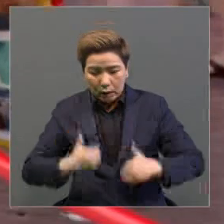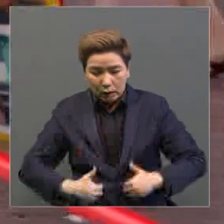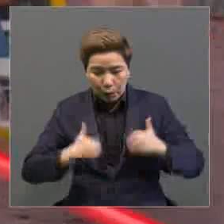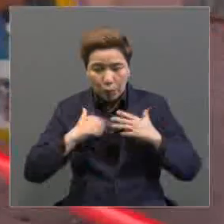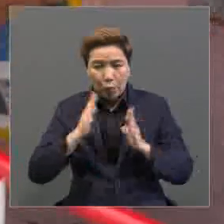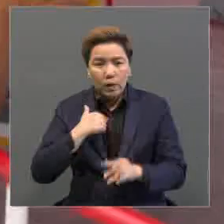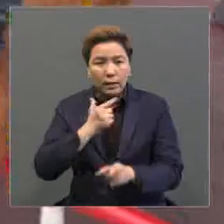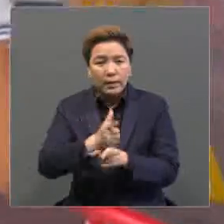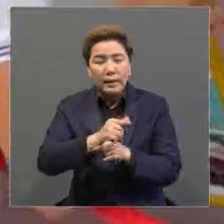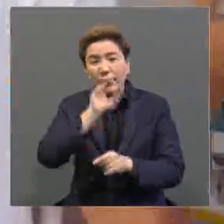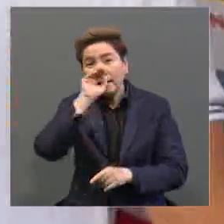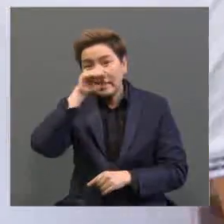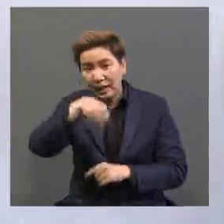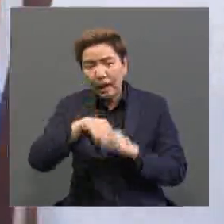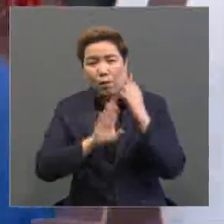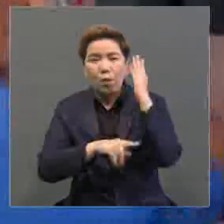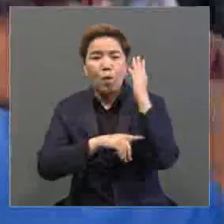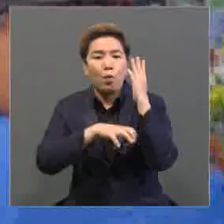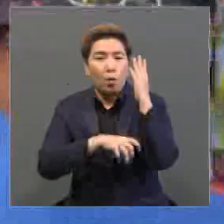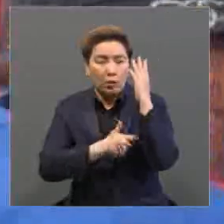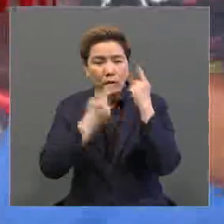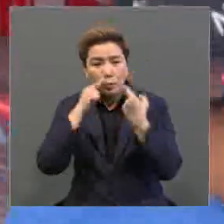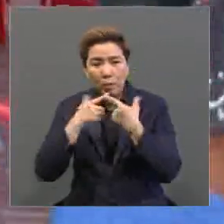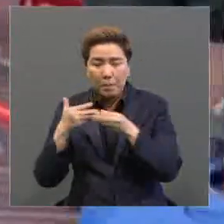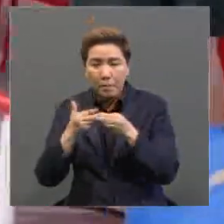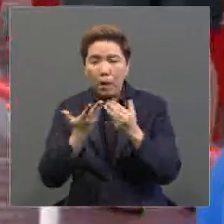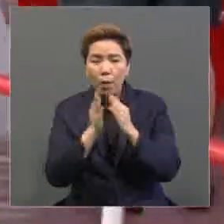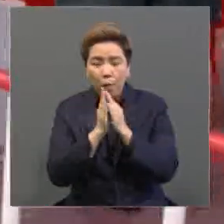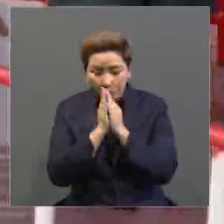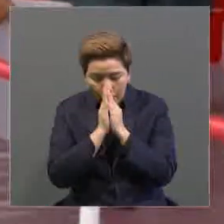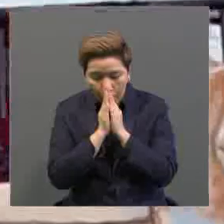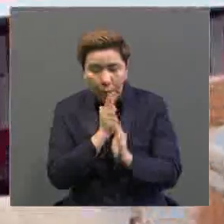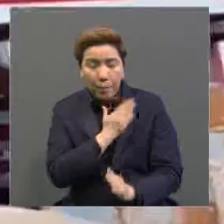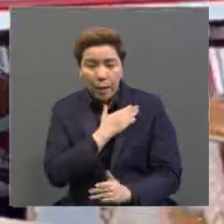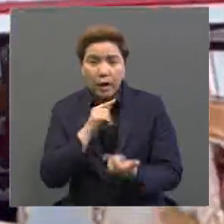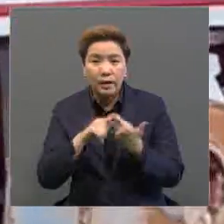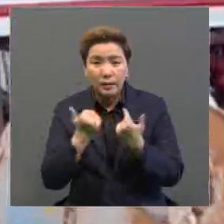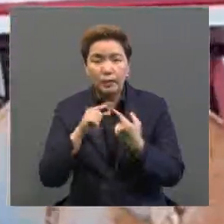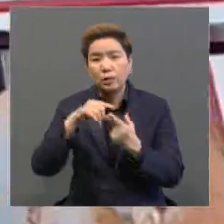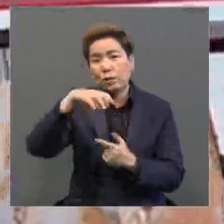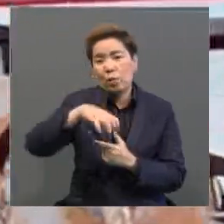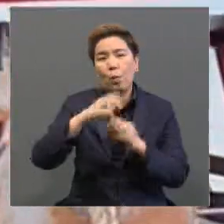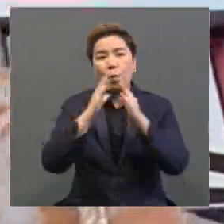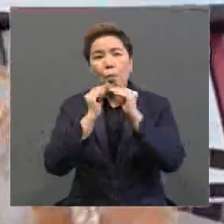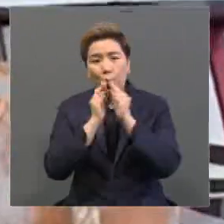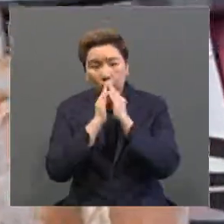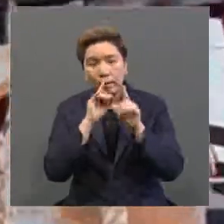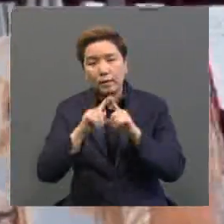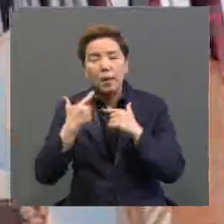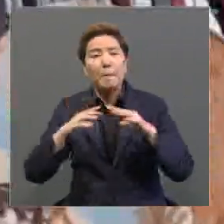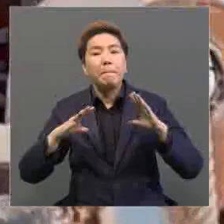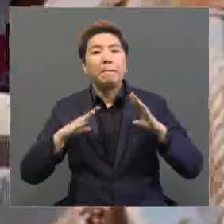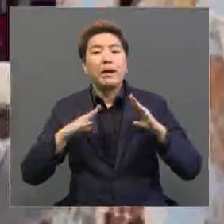วิถีชีวิตการเลี้ยงช้างปางช้างในพื้นที่เดินทางไปไหว้พระวัดพระใหญ่ที่วัดแหลมสอนะครับแล้วก็